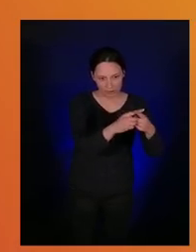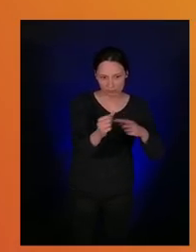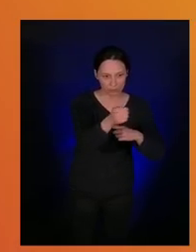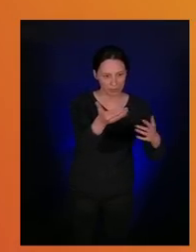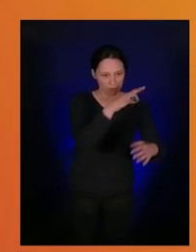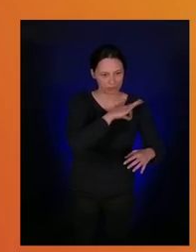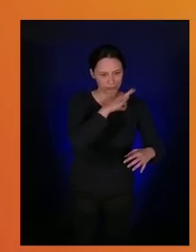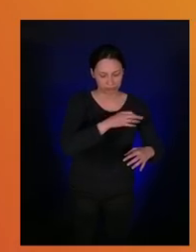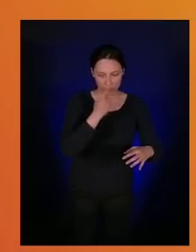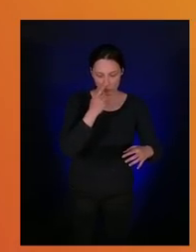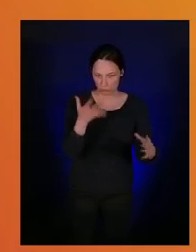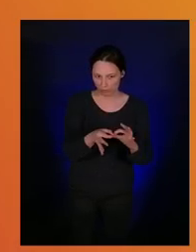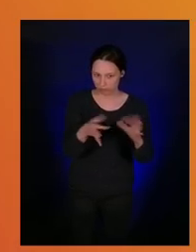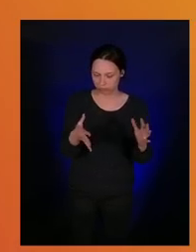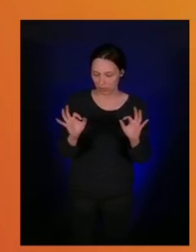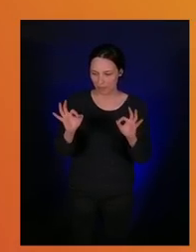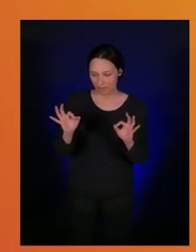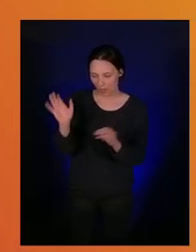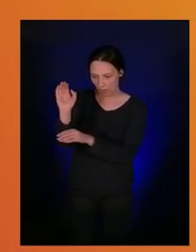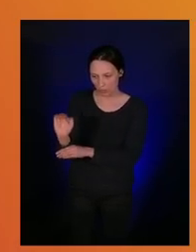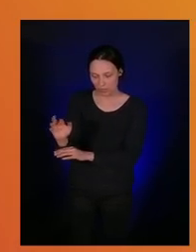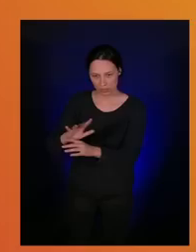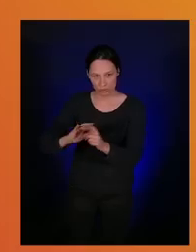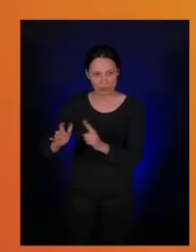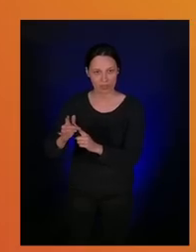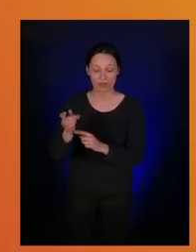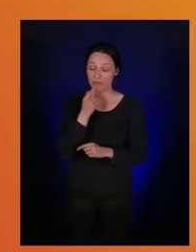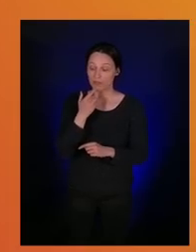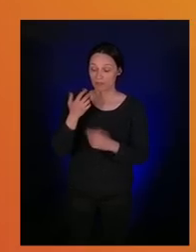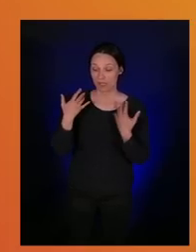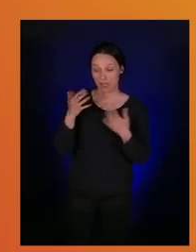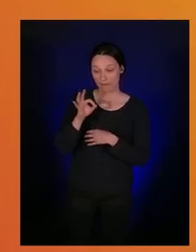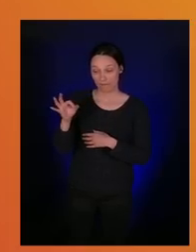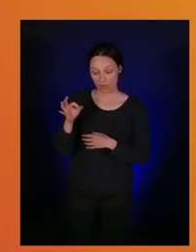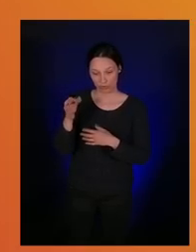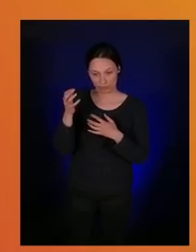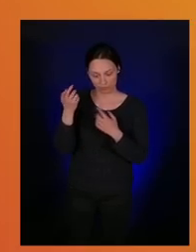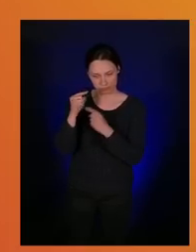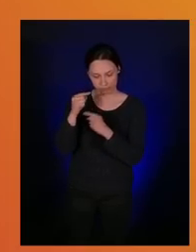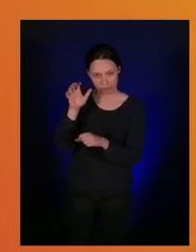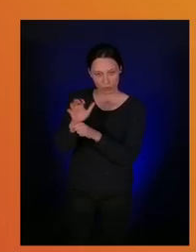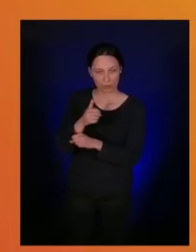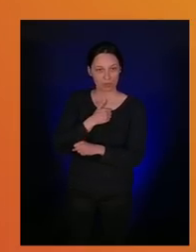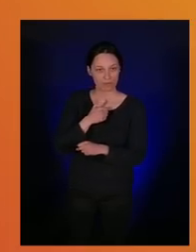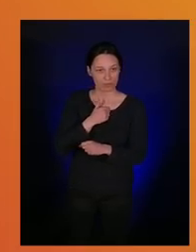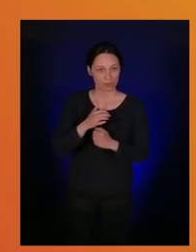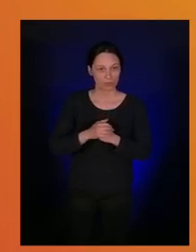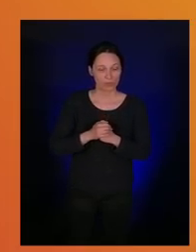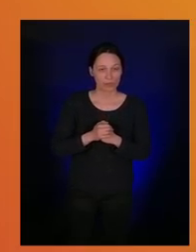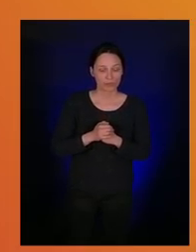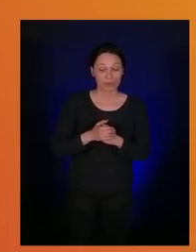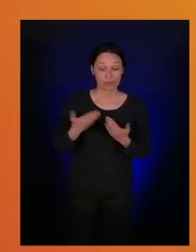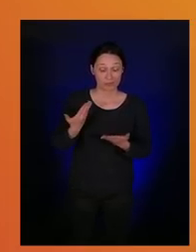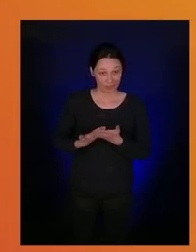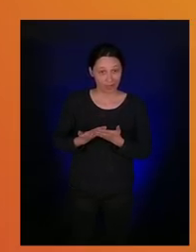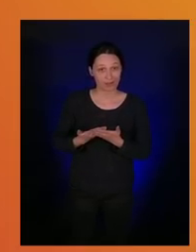La CGT Air France combattra la dérégularisation et la privatisation. Ceci est l'orientation de mon syndicat. Donc si